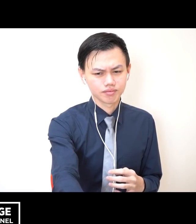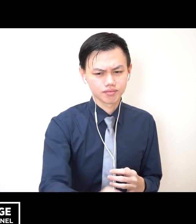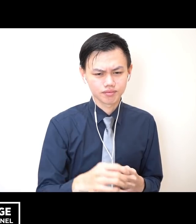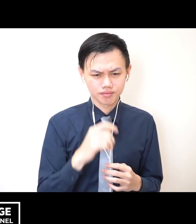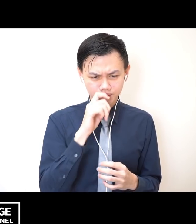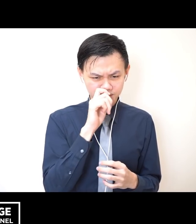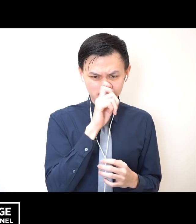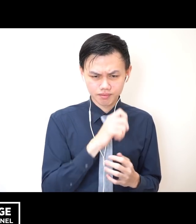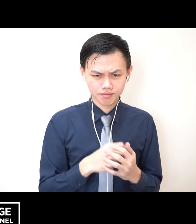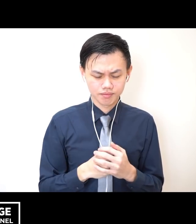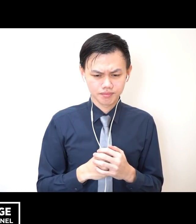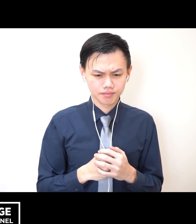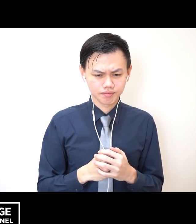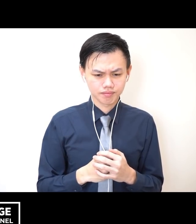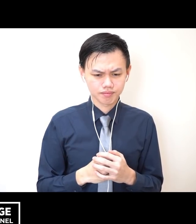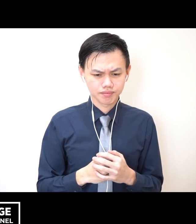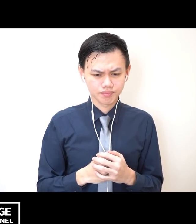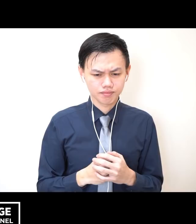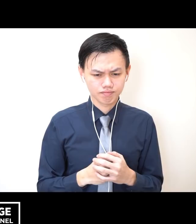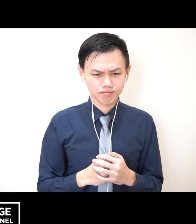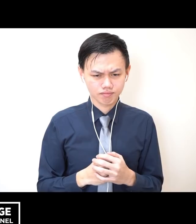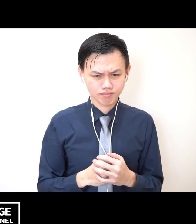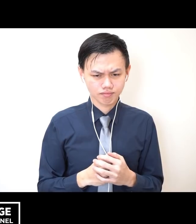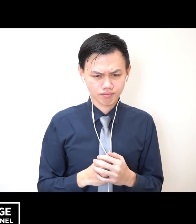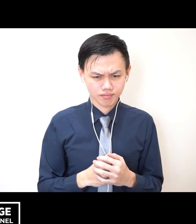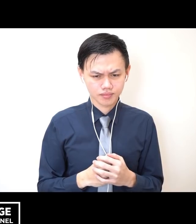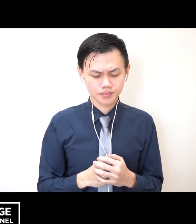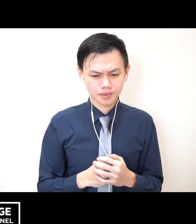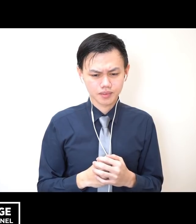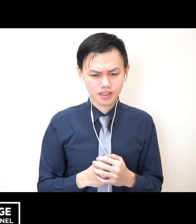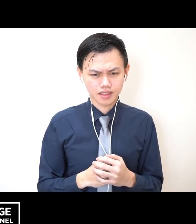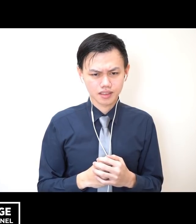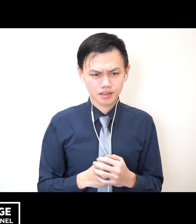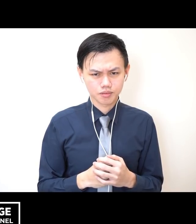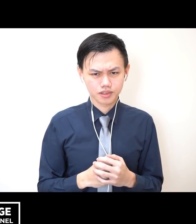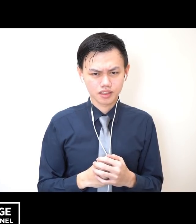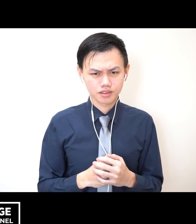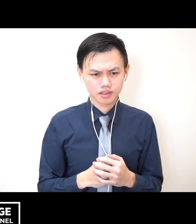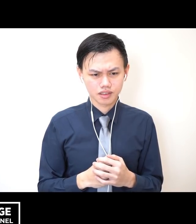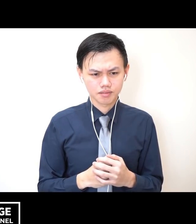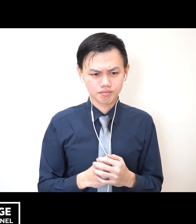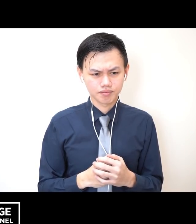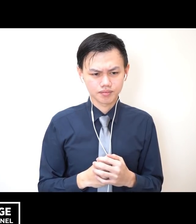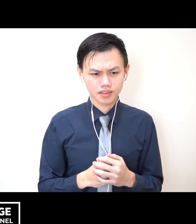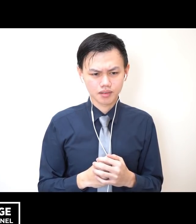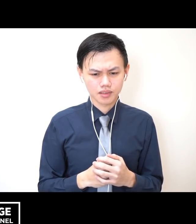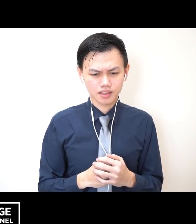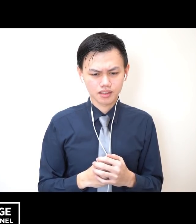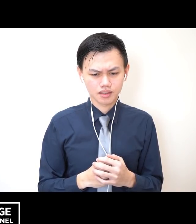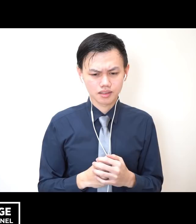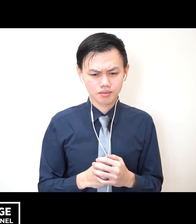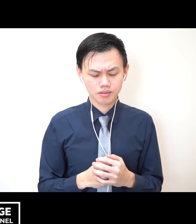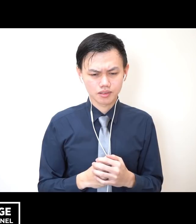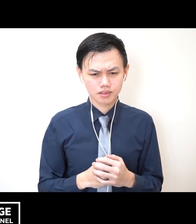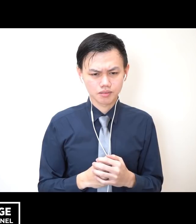Ia sama seperti Allah dalam segala hal, namun dia tidak memikirkan untuk mempertahankan kesamaannya dengan